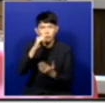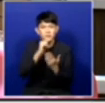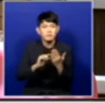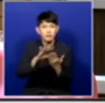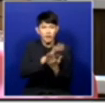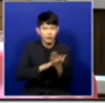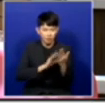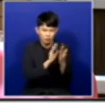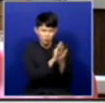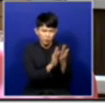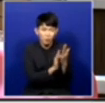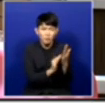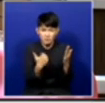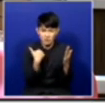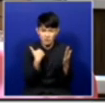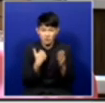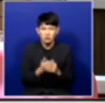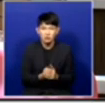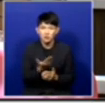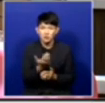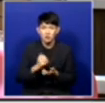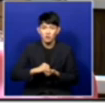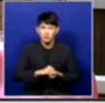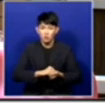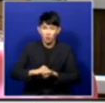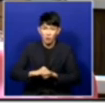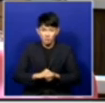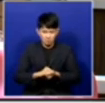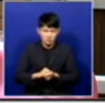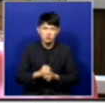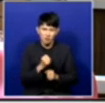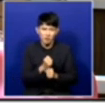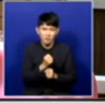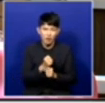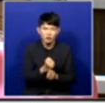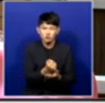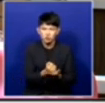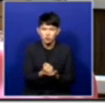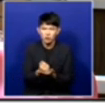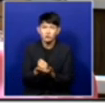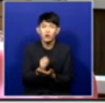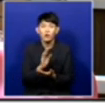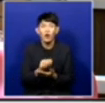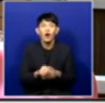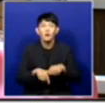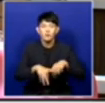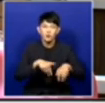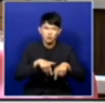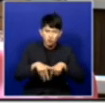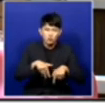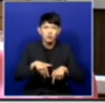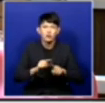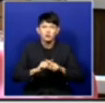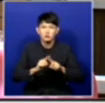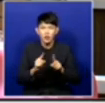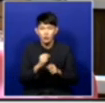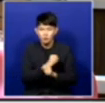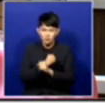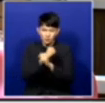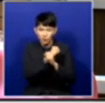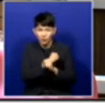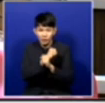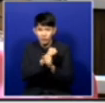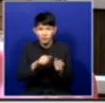ซึ่งแม้นว่าจะได้รับความร่วมมือจากทุกภาคส่วนและจากประชาชนจนสามารถทำให้การควบคุมการแพร่ระบ